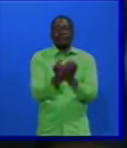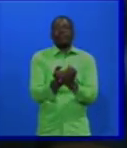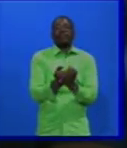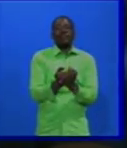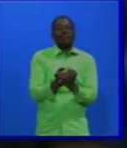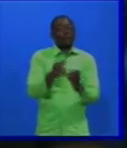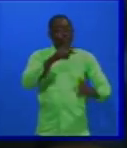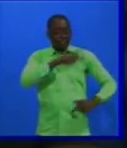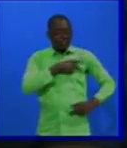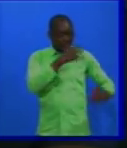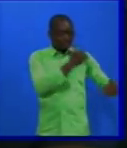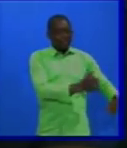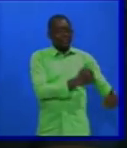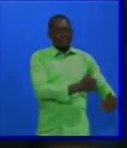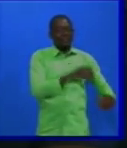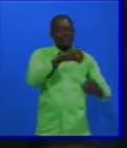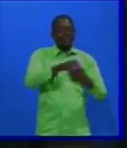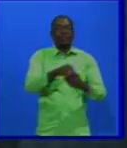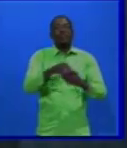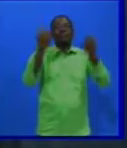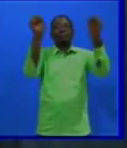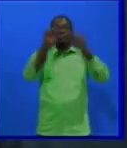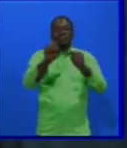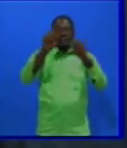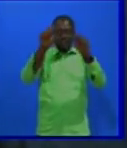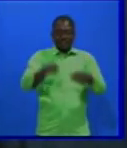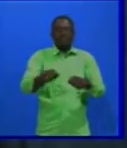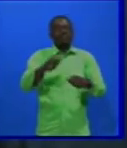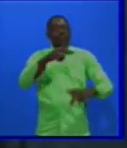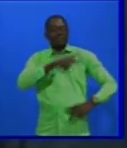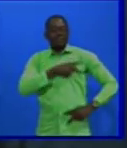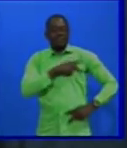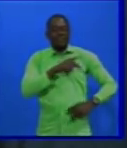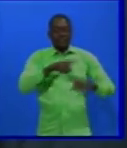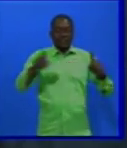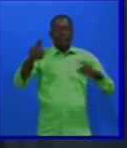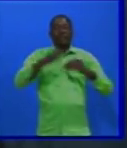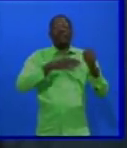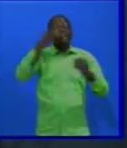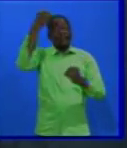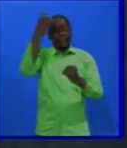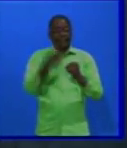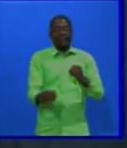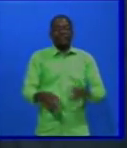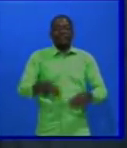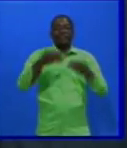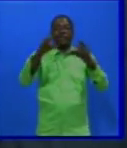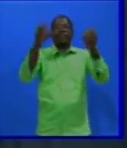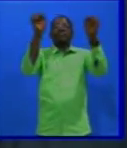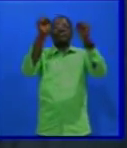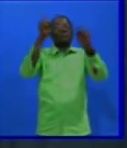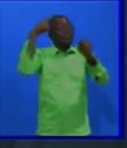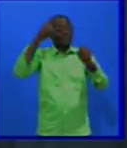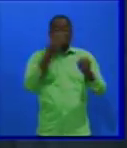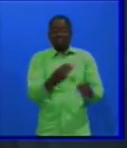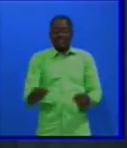de proximité dans le cadre de leur pouvoir de police. Et en fin de compte, donner les stratégies pour